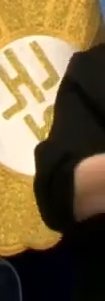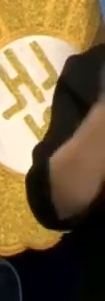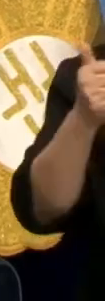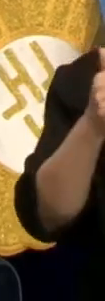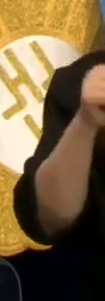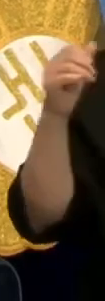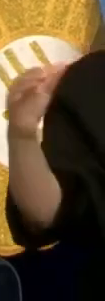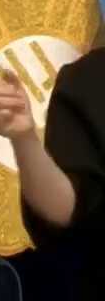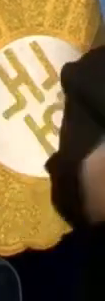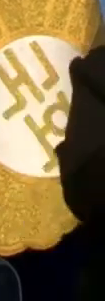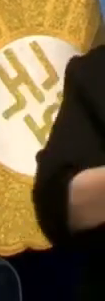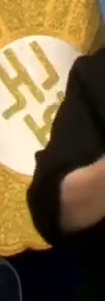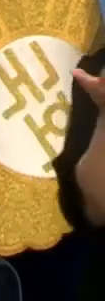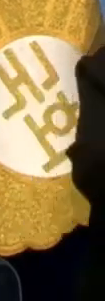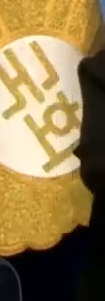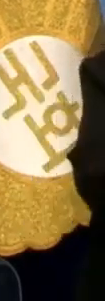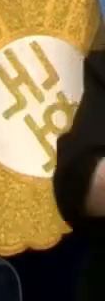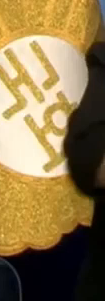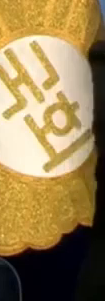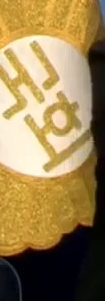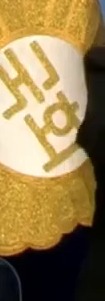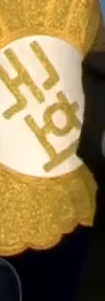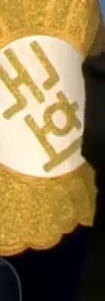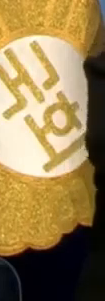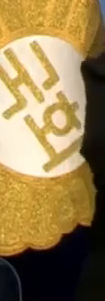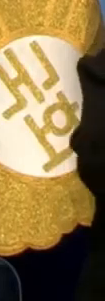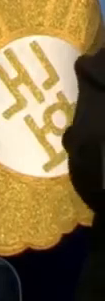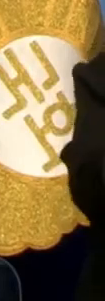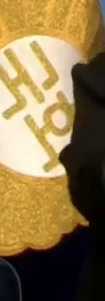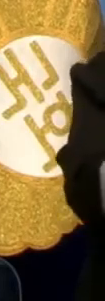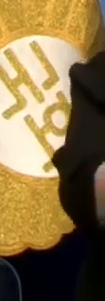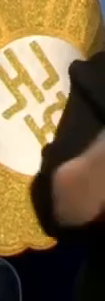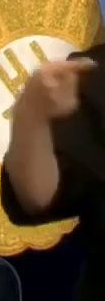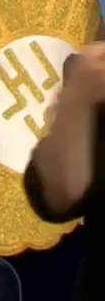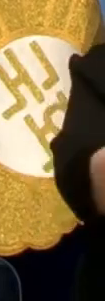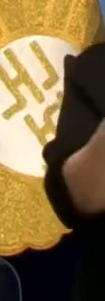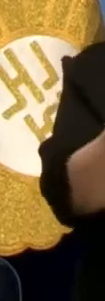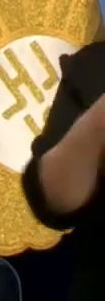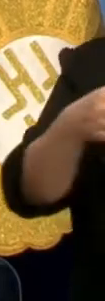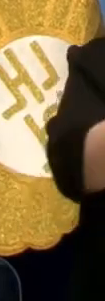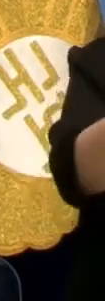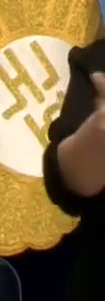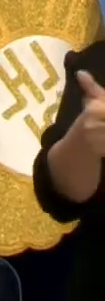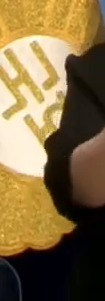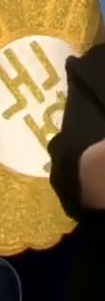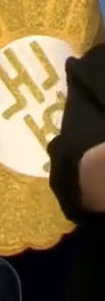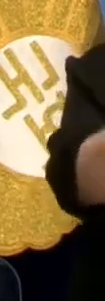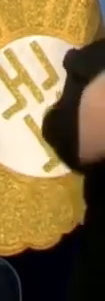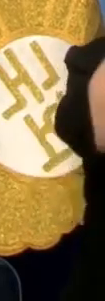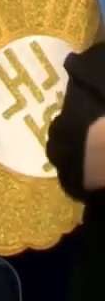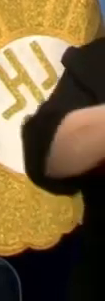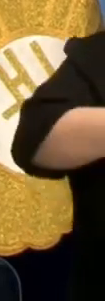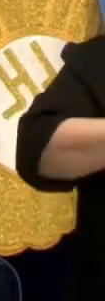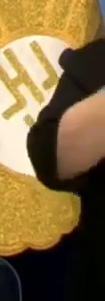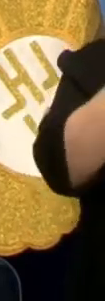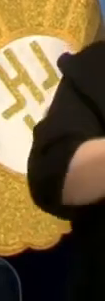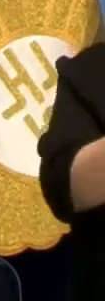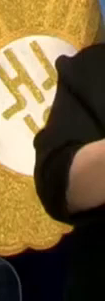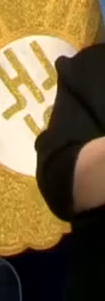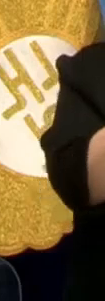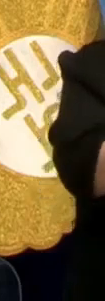의해 학대당하거나 죽임을 당하더라도 가해자를 처벌할 수 있는 죄목은